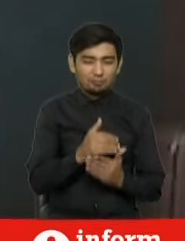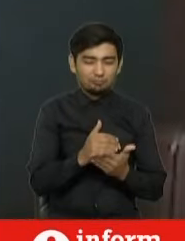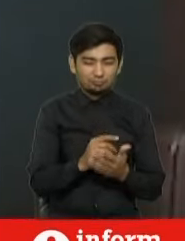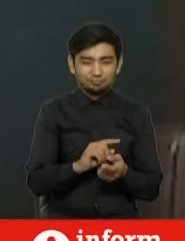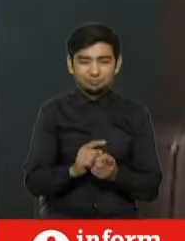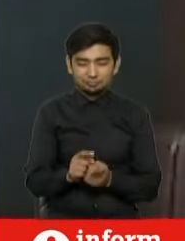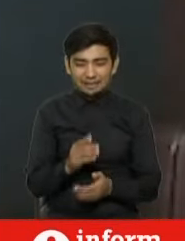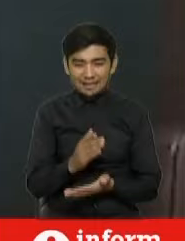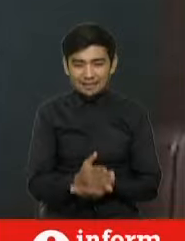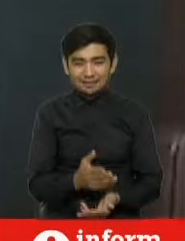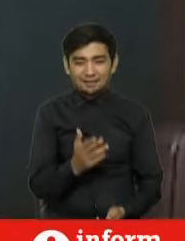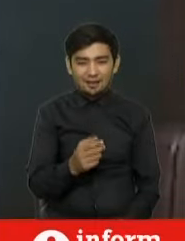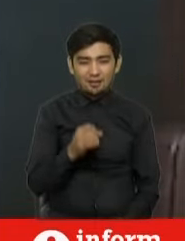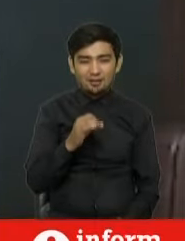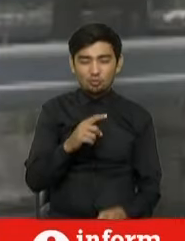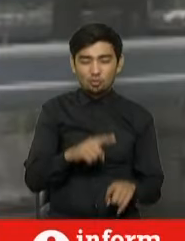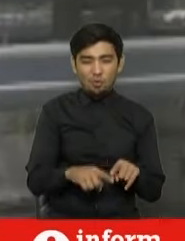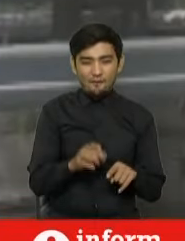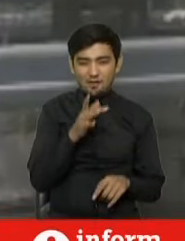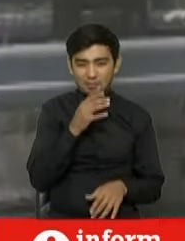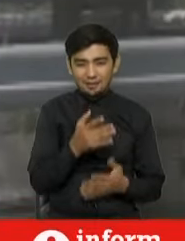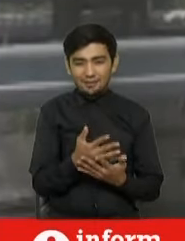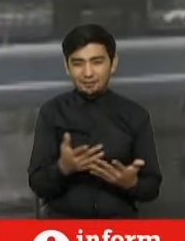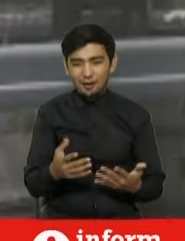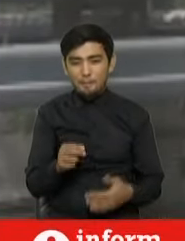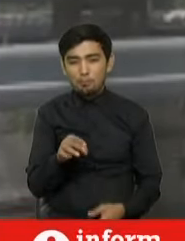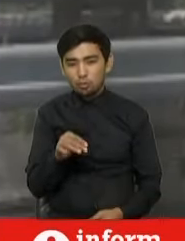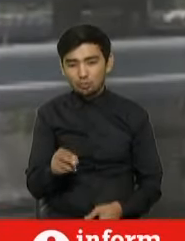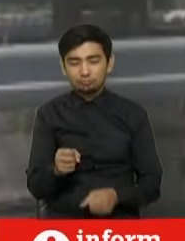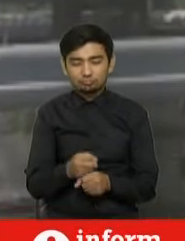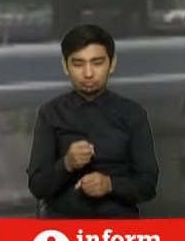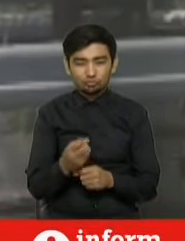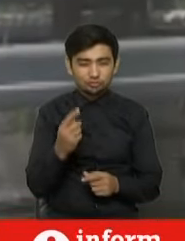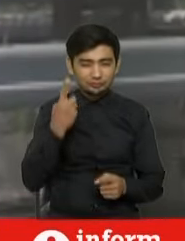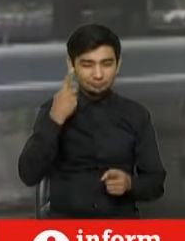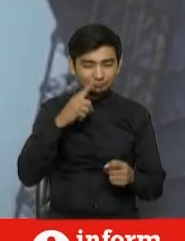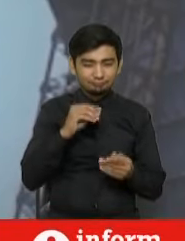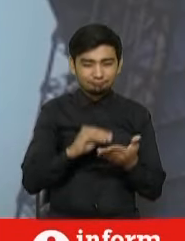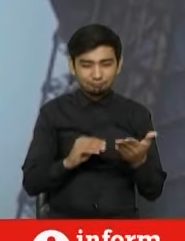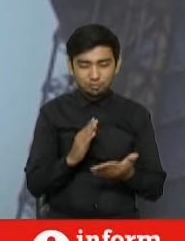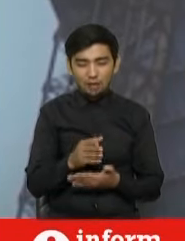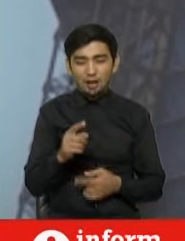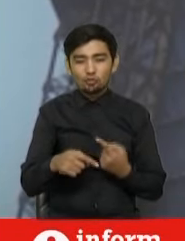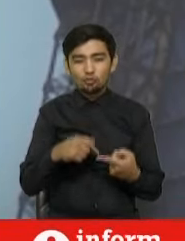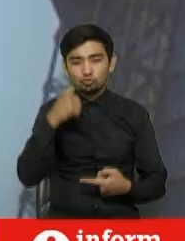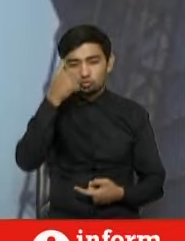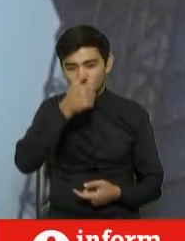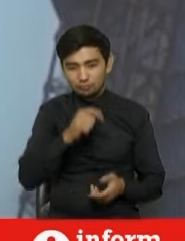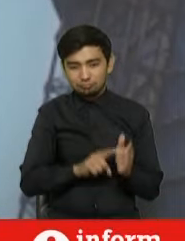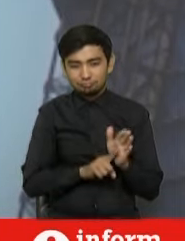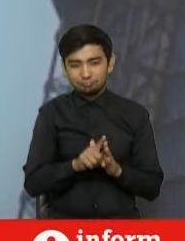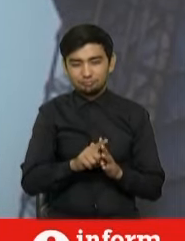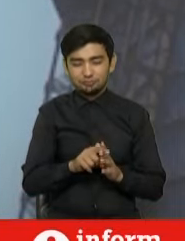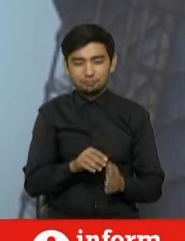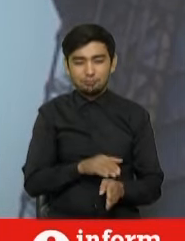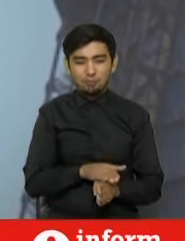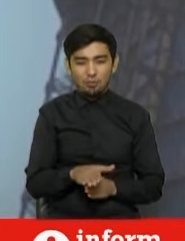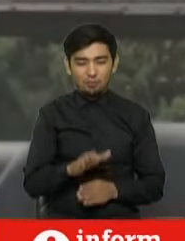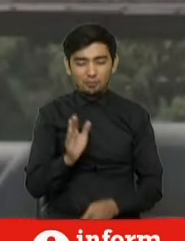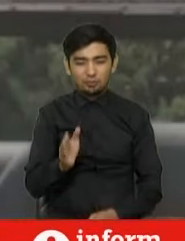внедрят что скорее всего некоторые пункты будут дорабатывать а уже со следующего года новшество заработают в полную